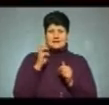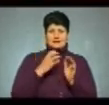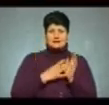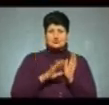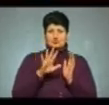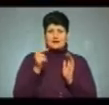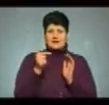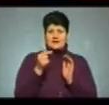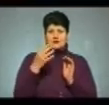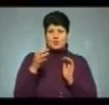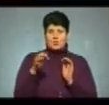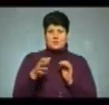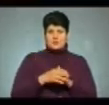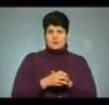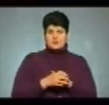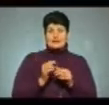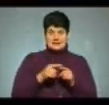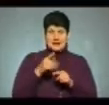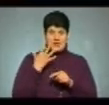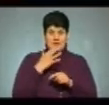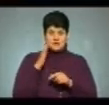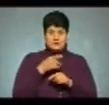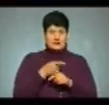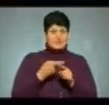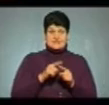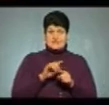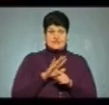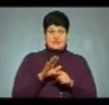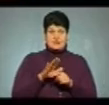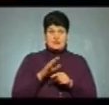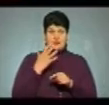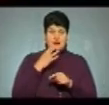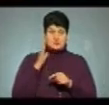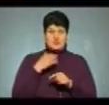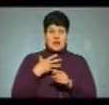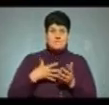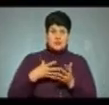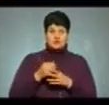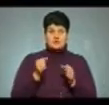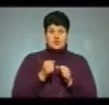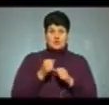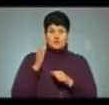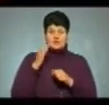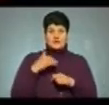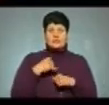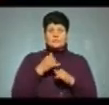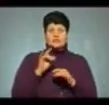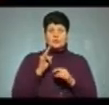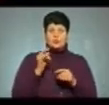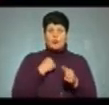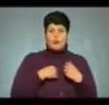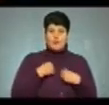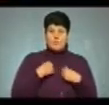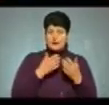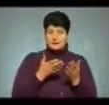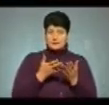395 гривень 40 копійок. То гаряча вода, то не є гаряча вода. Я платила за холодну воду. Я дитини в такій воді помити не можу. Поки я